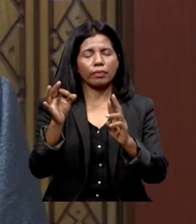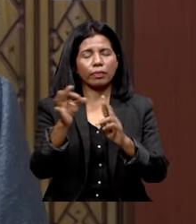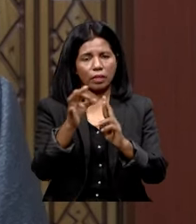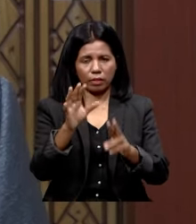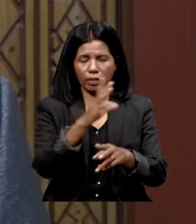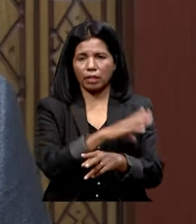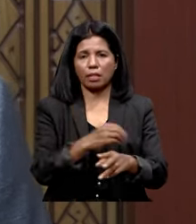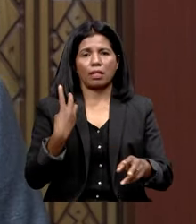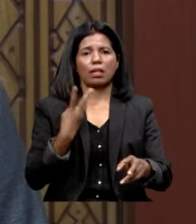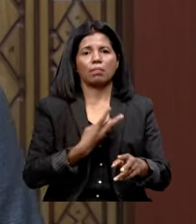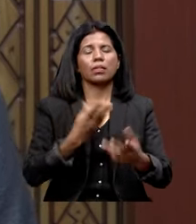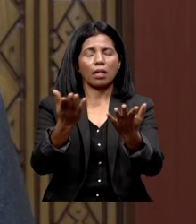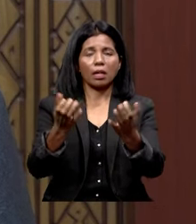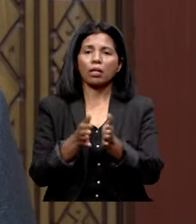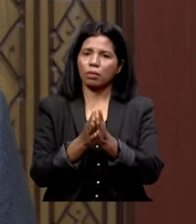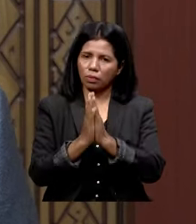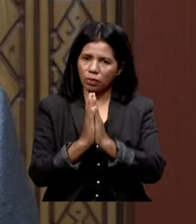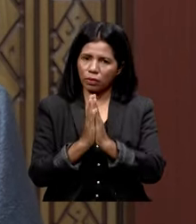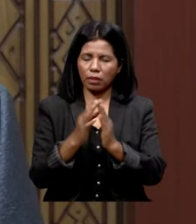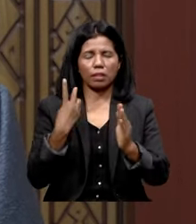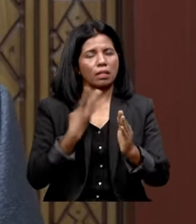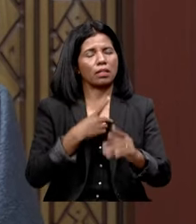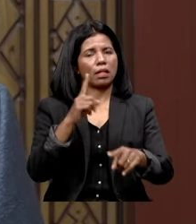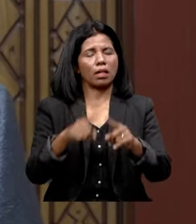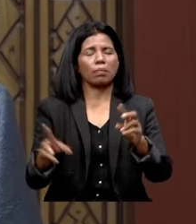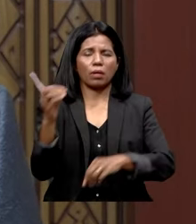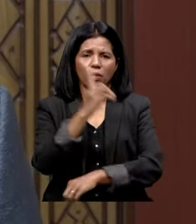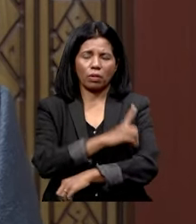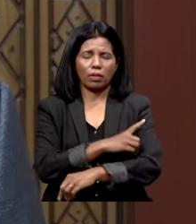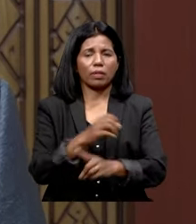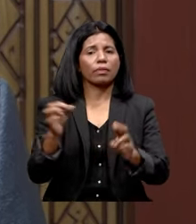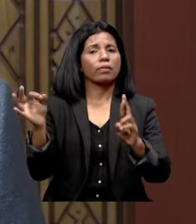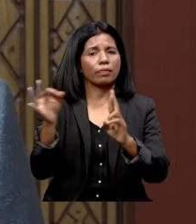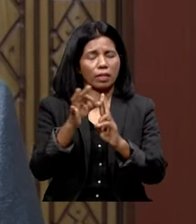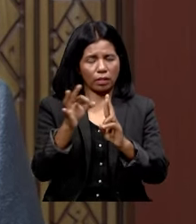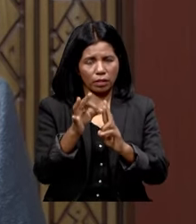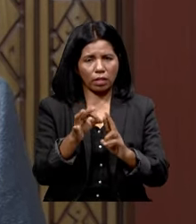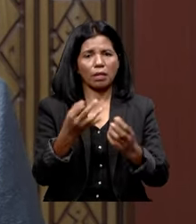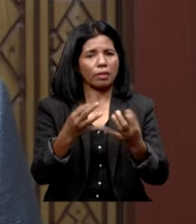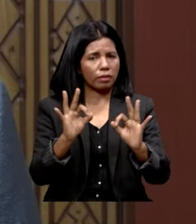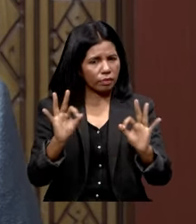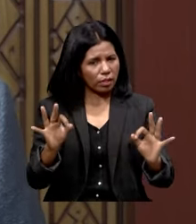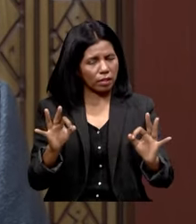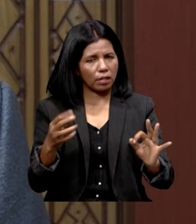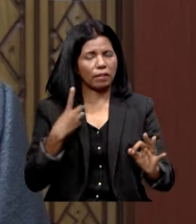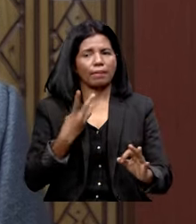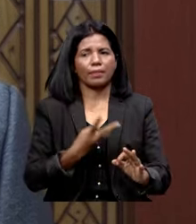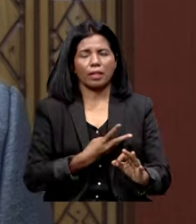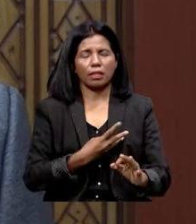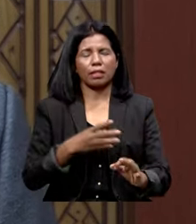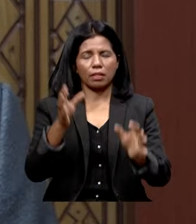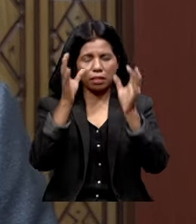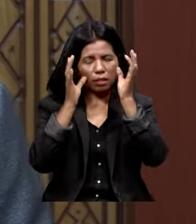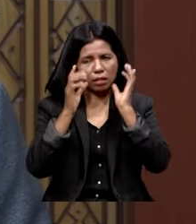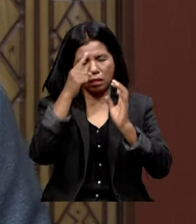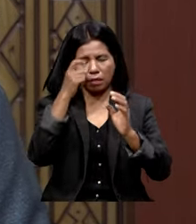amos akara katu husu atau ita kita halo lorong final niane atau lorong indane be hotu tiha orsida ita larang susar tambe